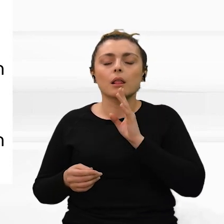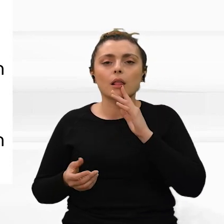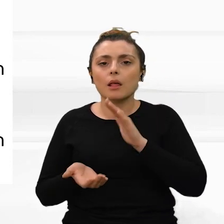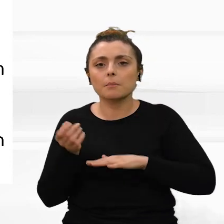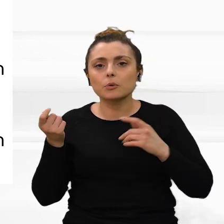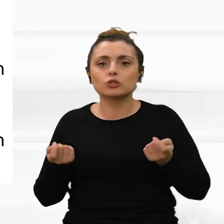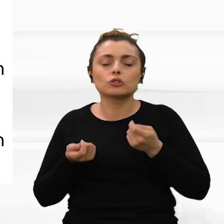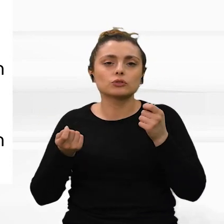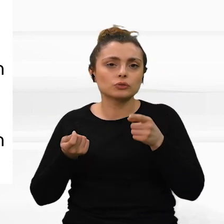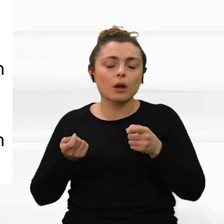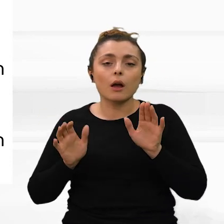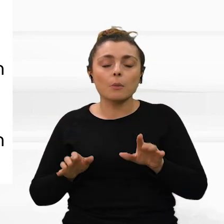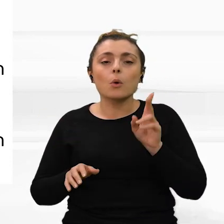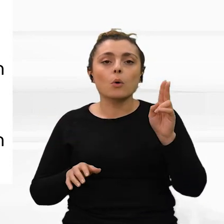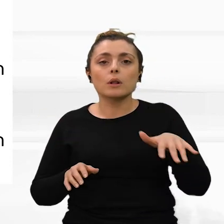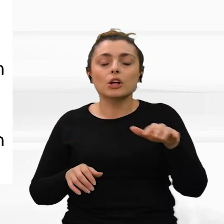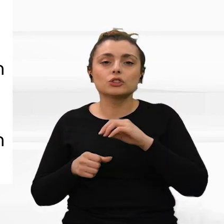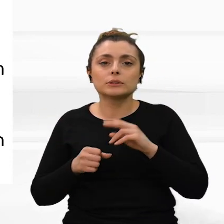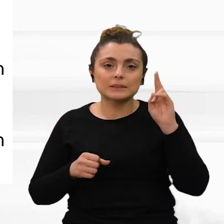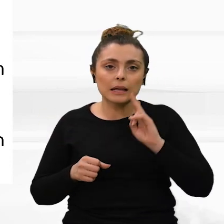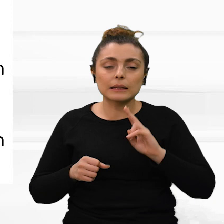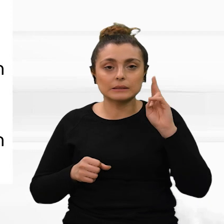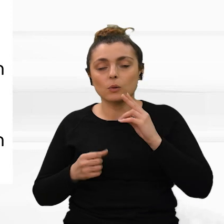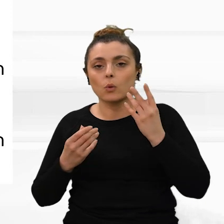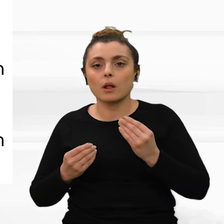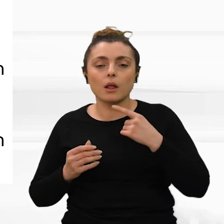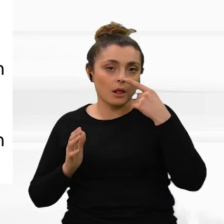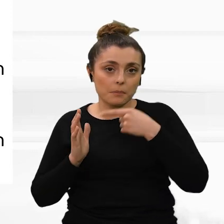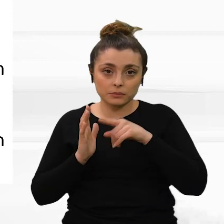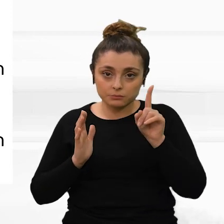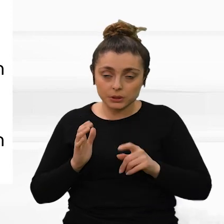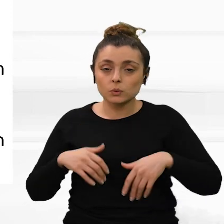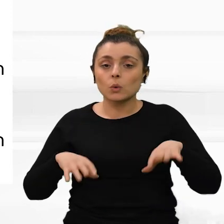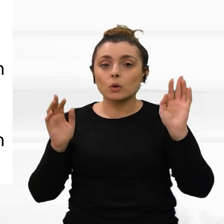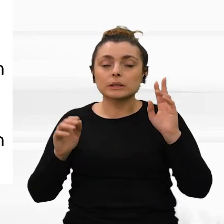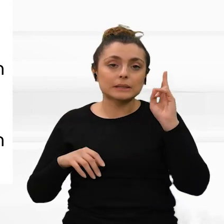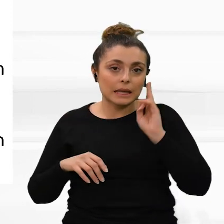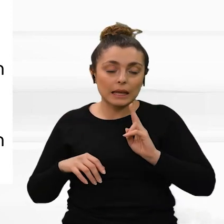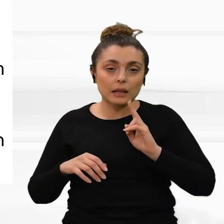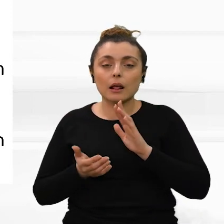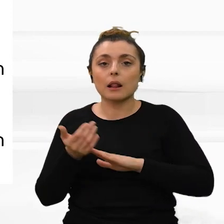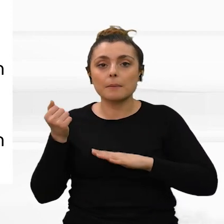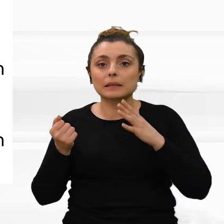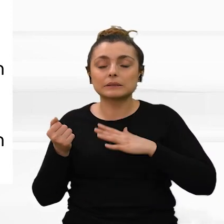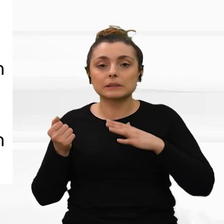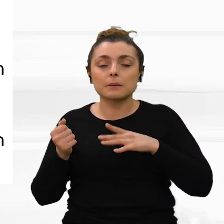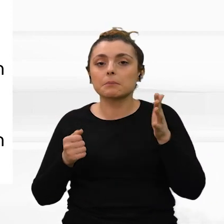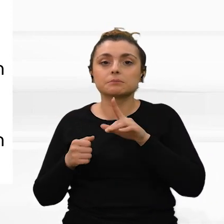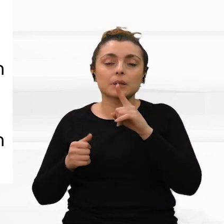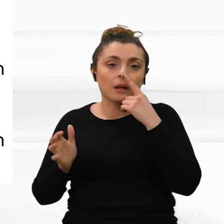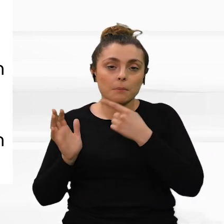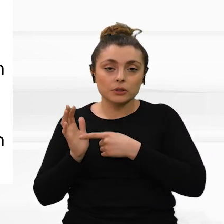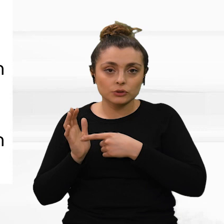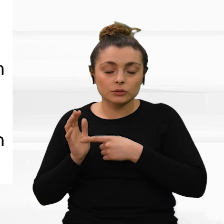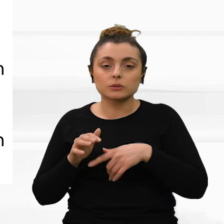Arzular ve elde etmeye çalışır Ancak onlar için zenginlik zenginlik olarak amaç mıdır yoksa zenginlikle elde etmek istedikleri